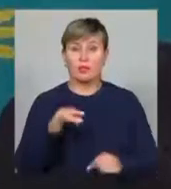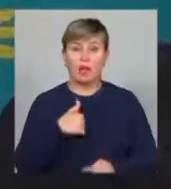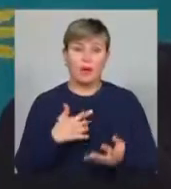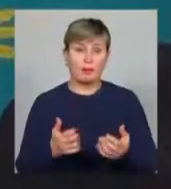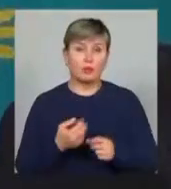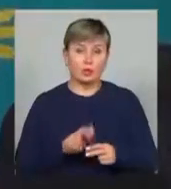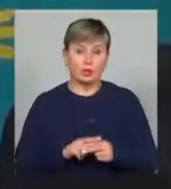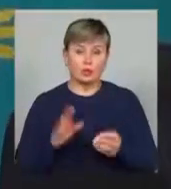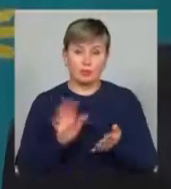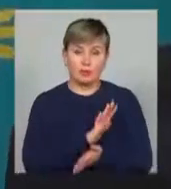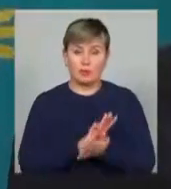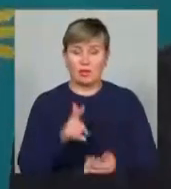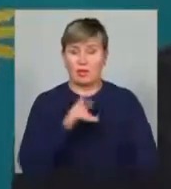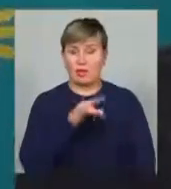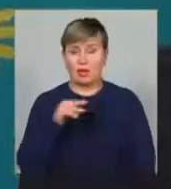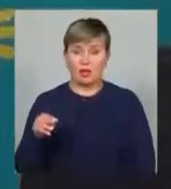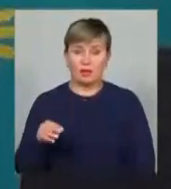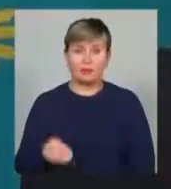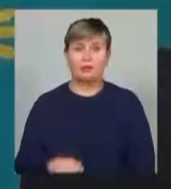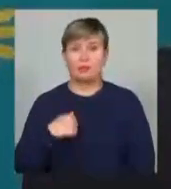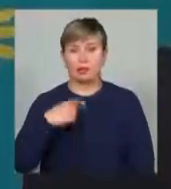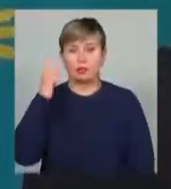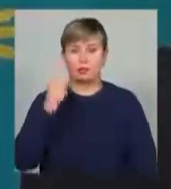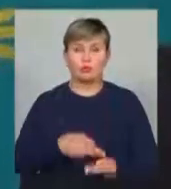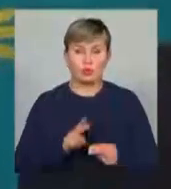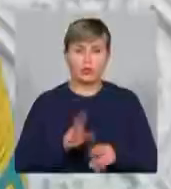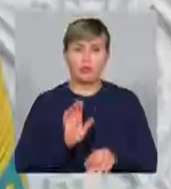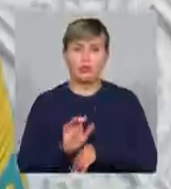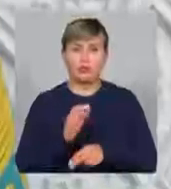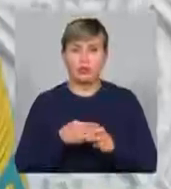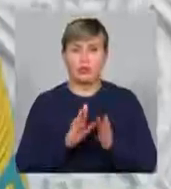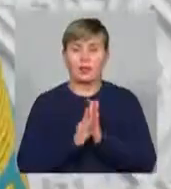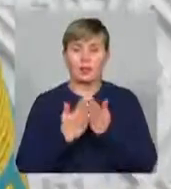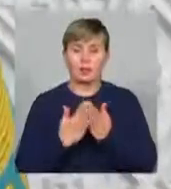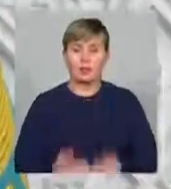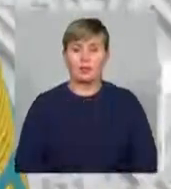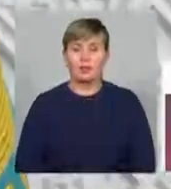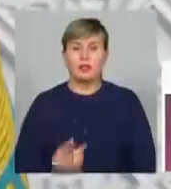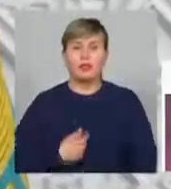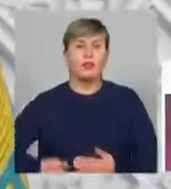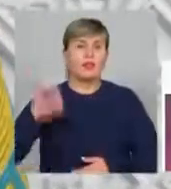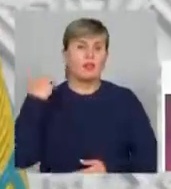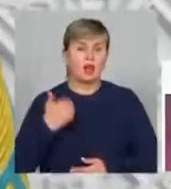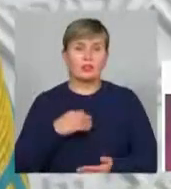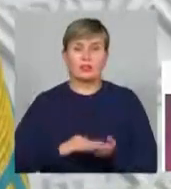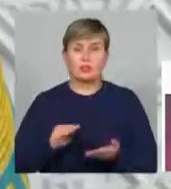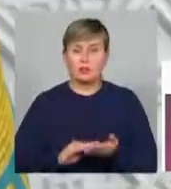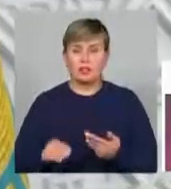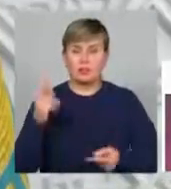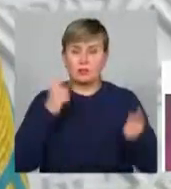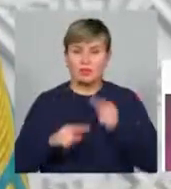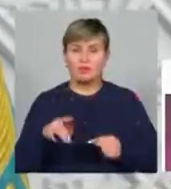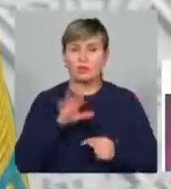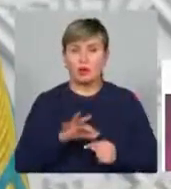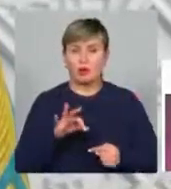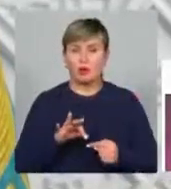получила этот грант. Я думаю, что этот грант пойдет на выпуск этой книги. Я давно хотел написать произведение об